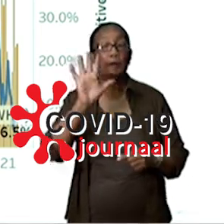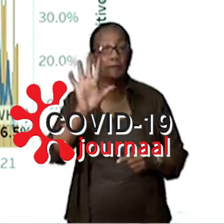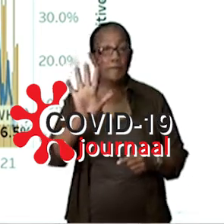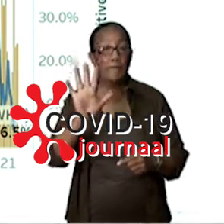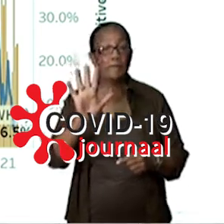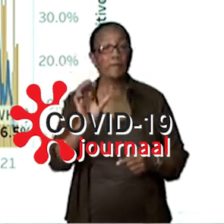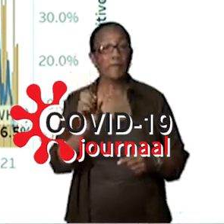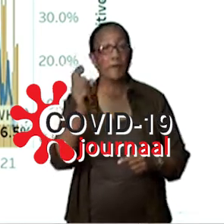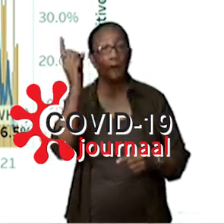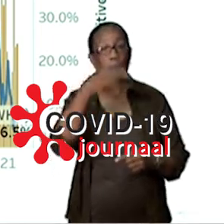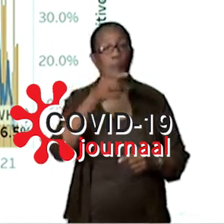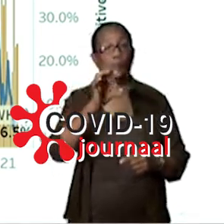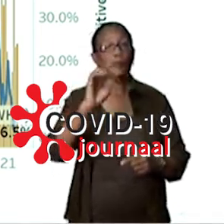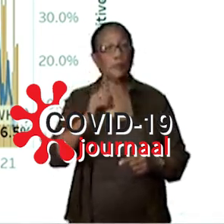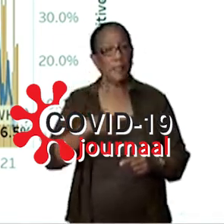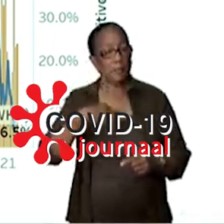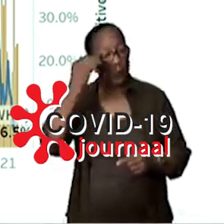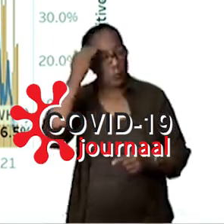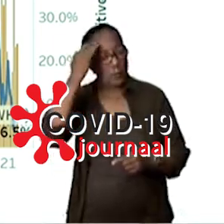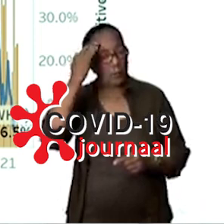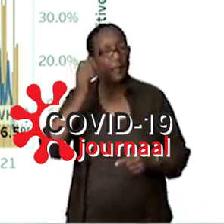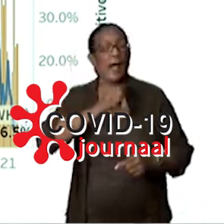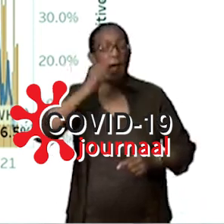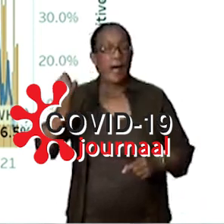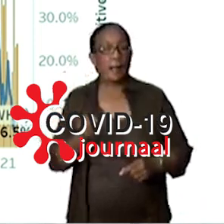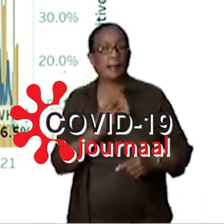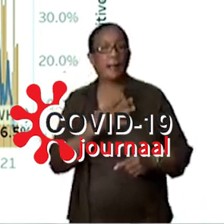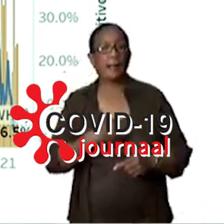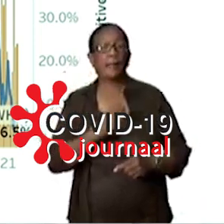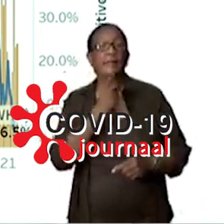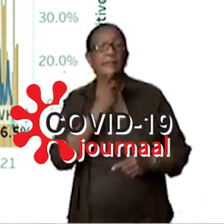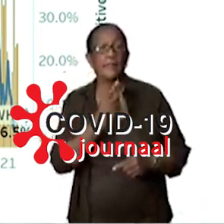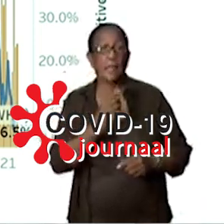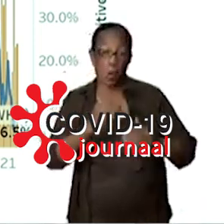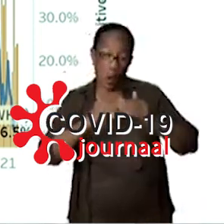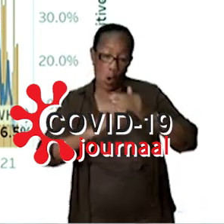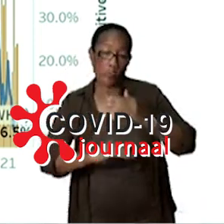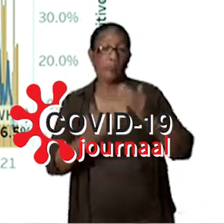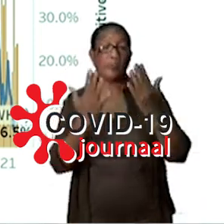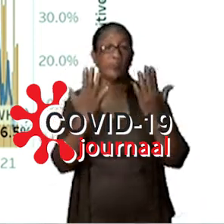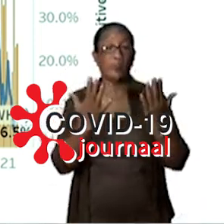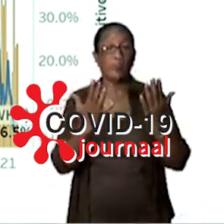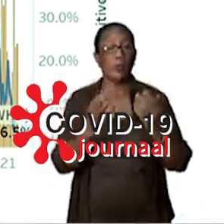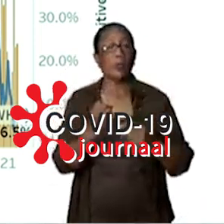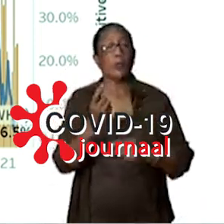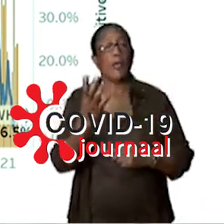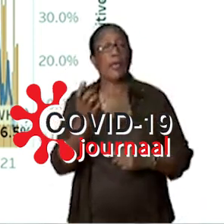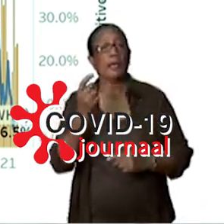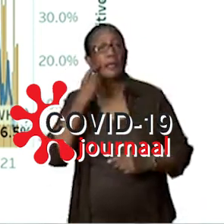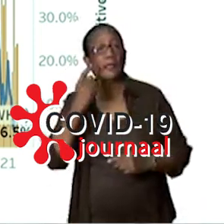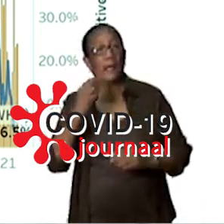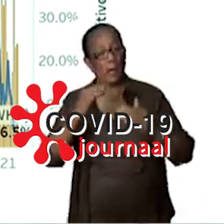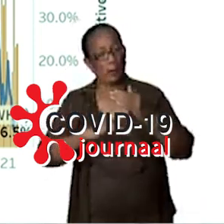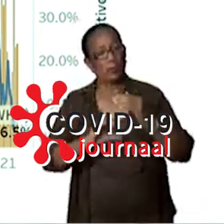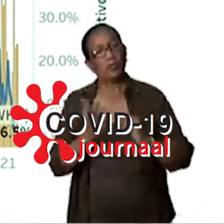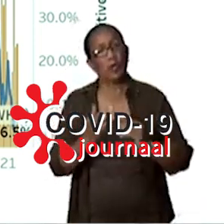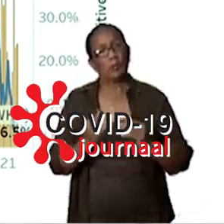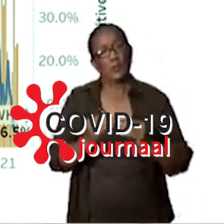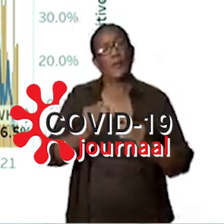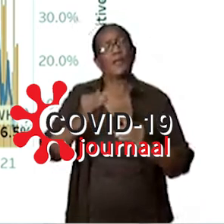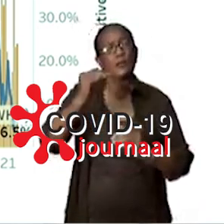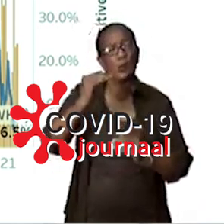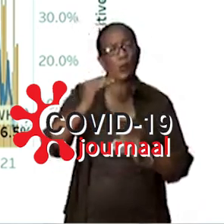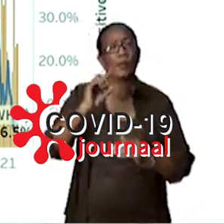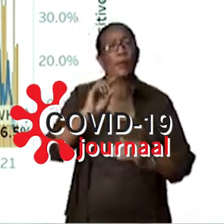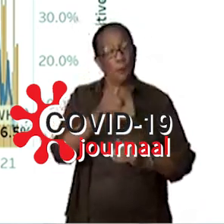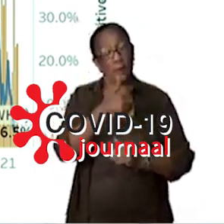6,5%. We weten dat we altijd hebben gezegd we moeten onder de 10. We zijn al een paar dagen, kan je zeggen, onder de 10, soms ietsje hoger, maar